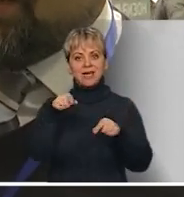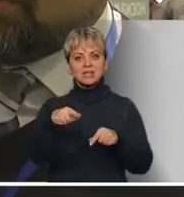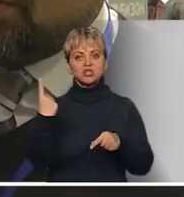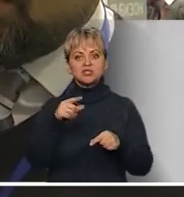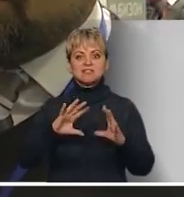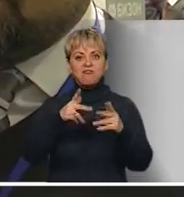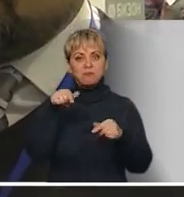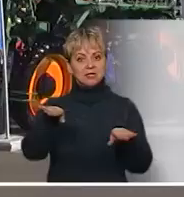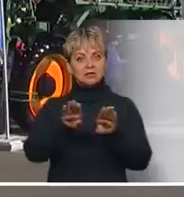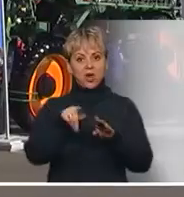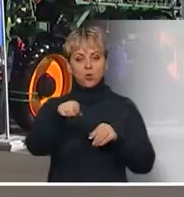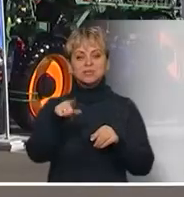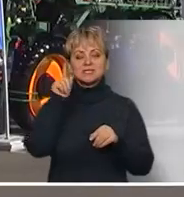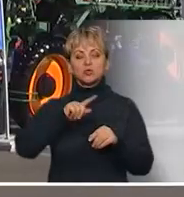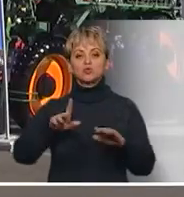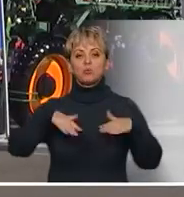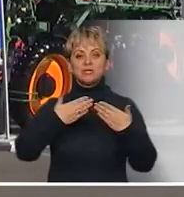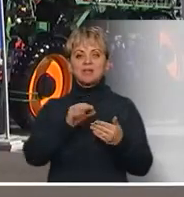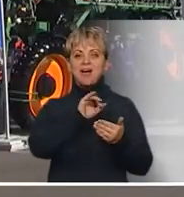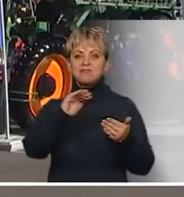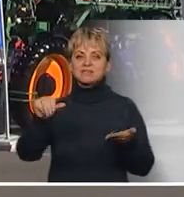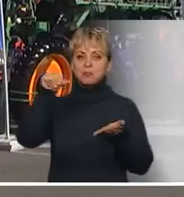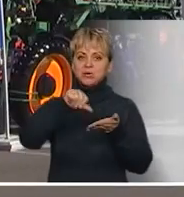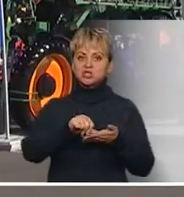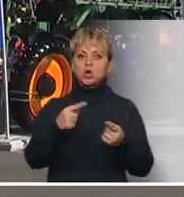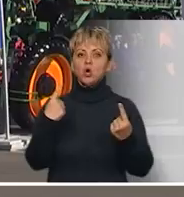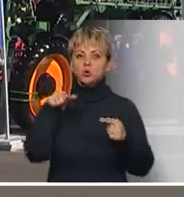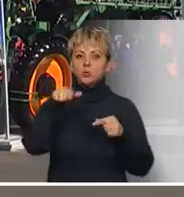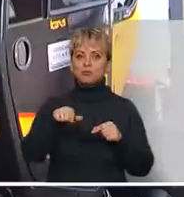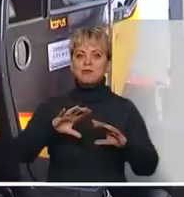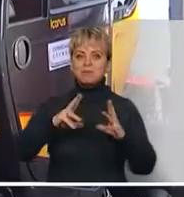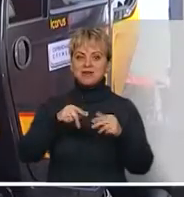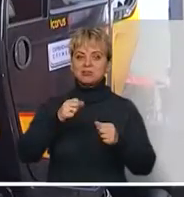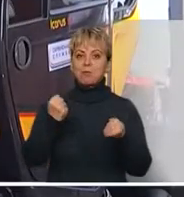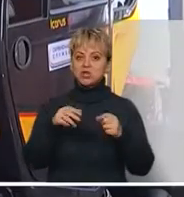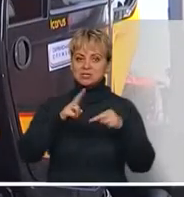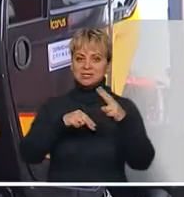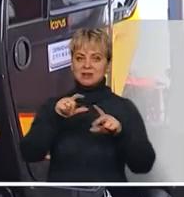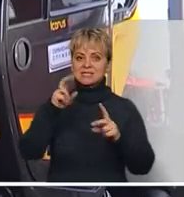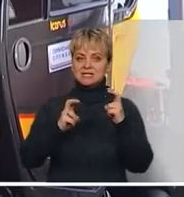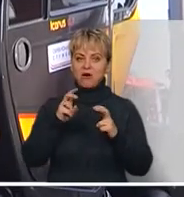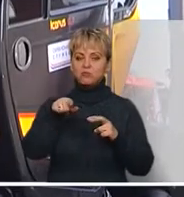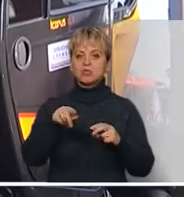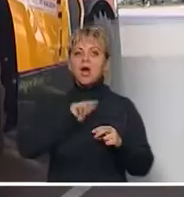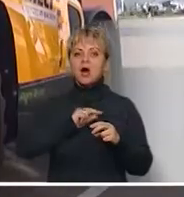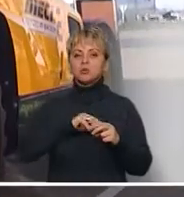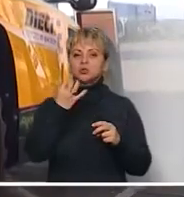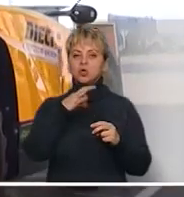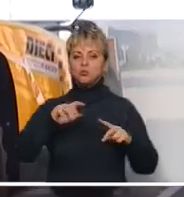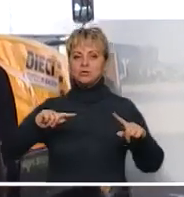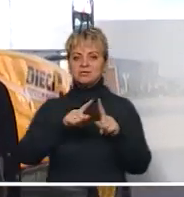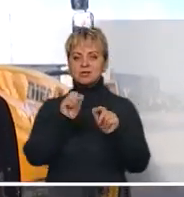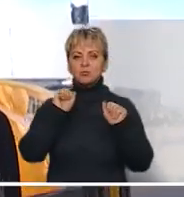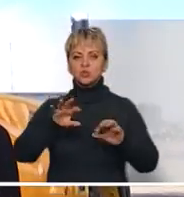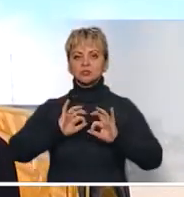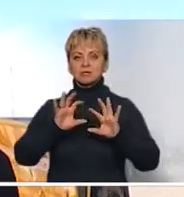трактора это единственный трактор в мире. Знают, что предлагают. Официальный представитель крупнейших мировых машиностроительных заводов о работе